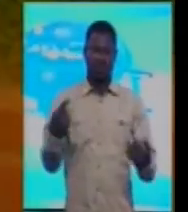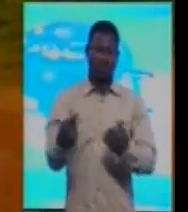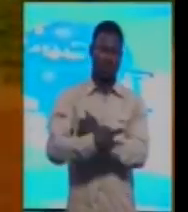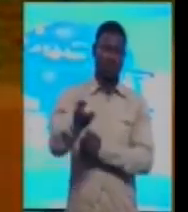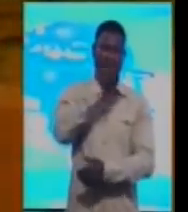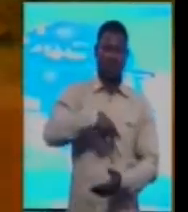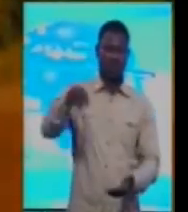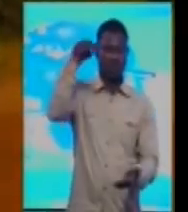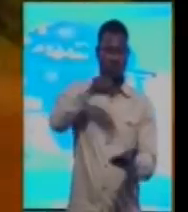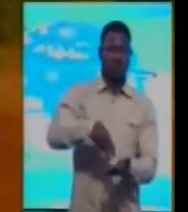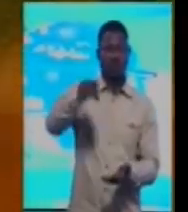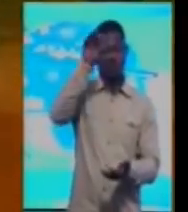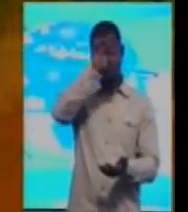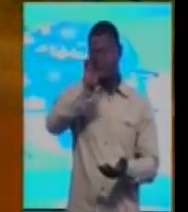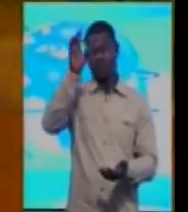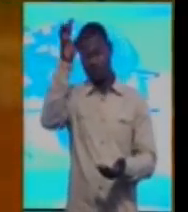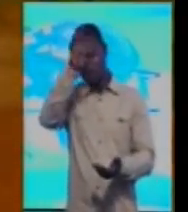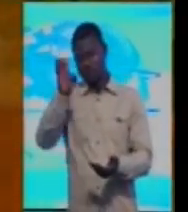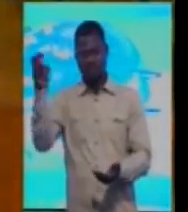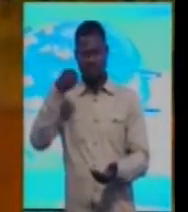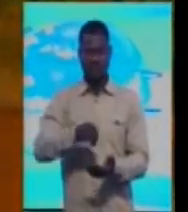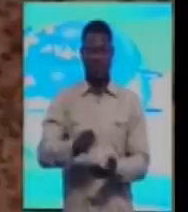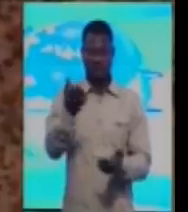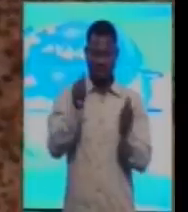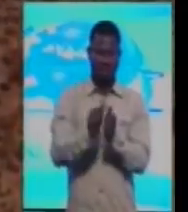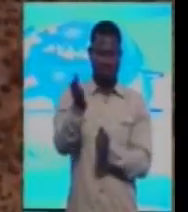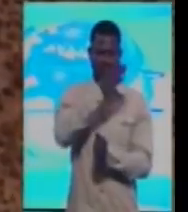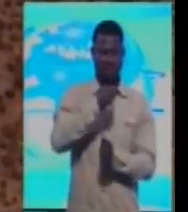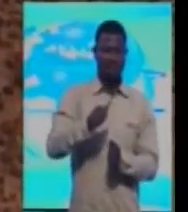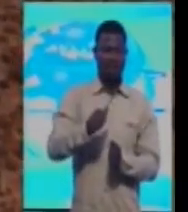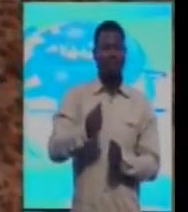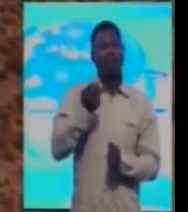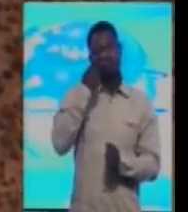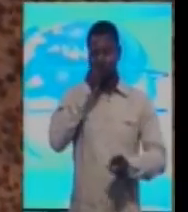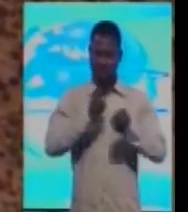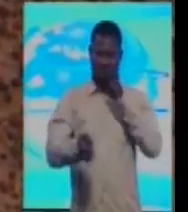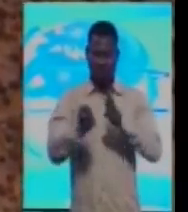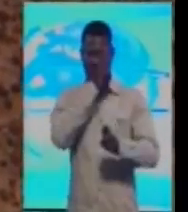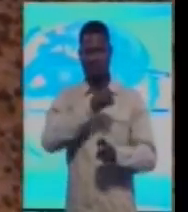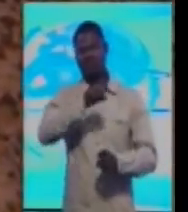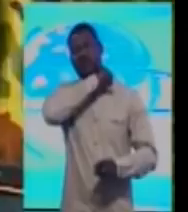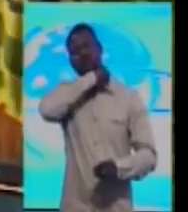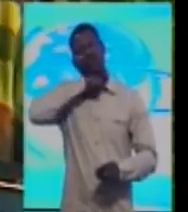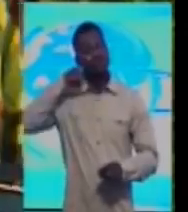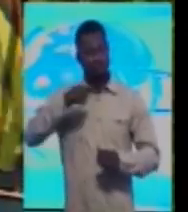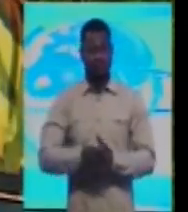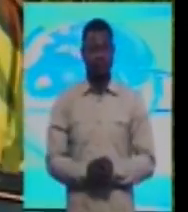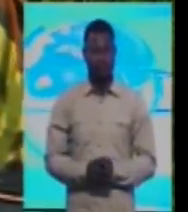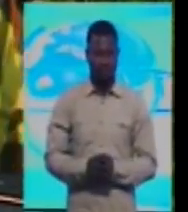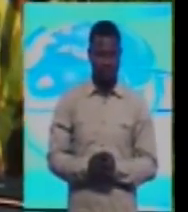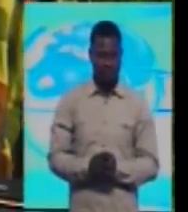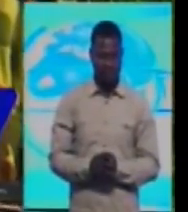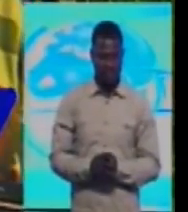hectares avec 376 espèces végétales suite à l'érosion. L'érosion éolienne, l'érosion